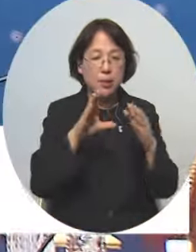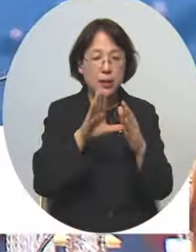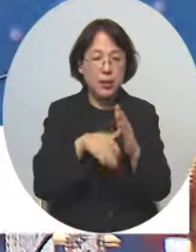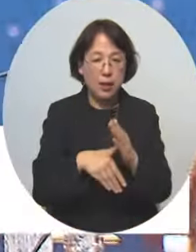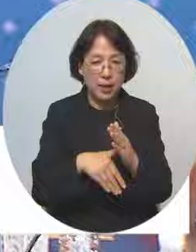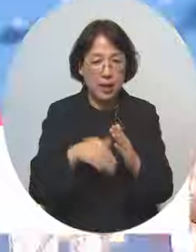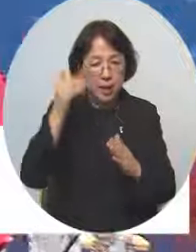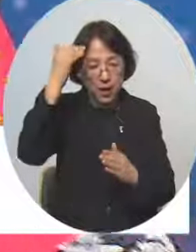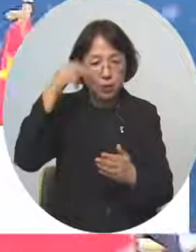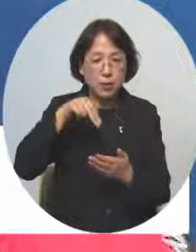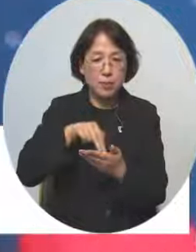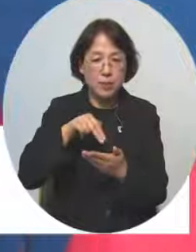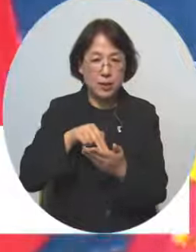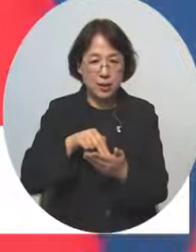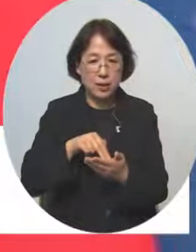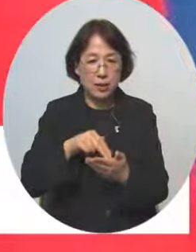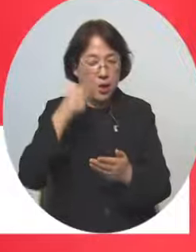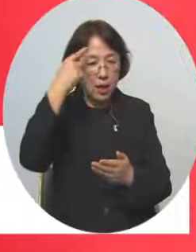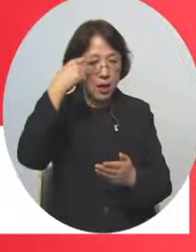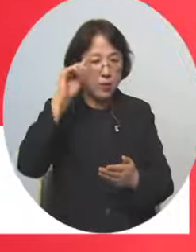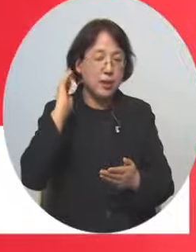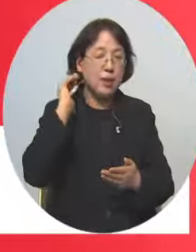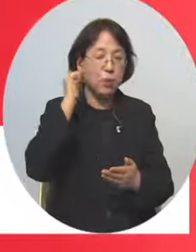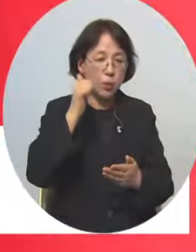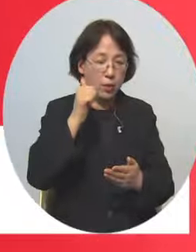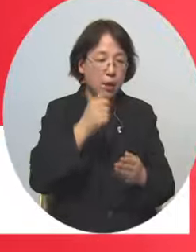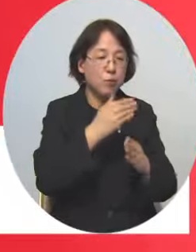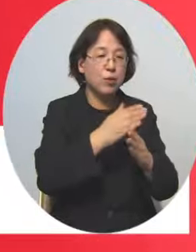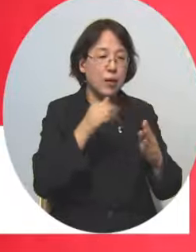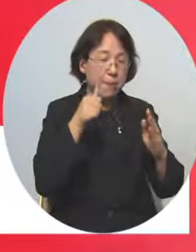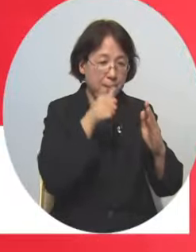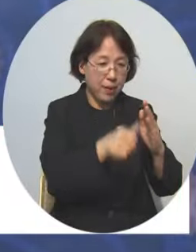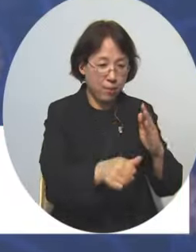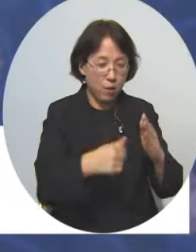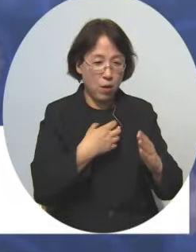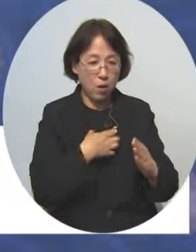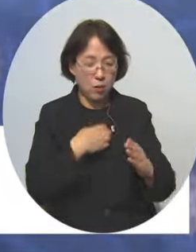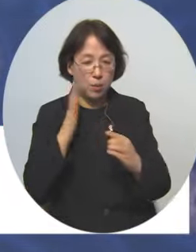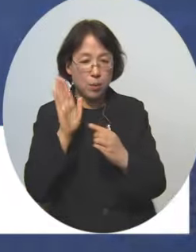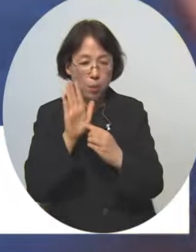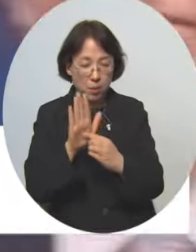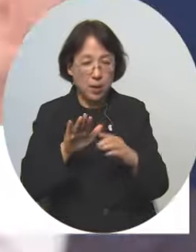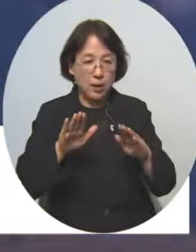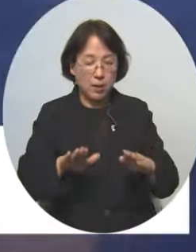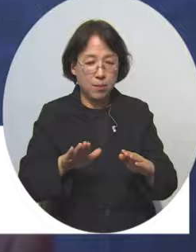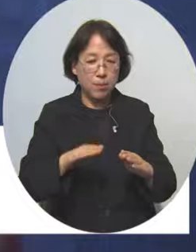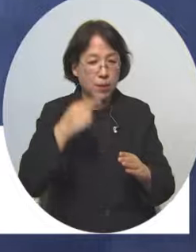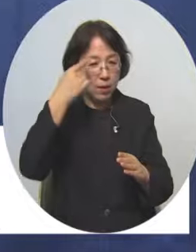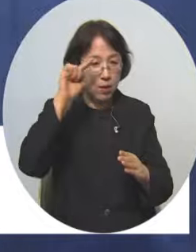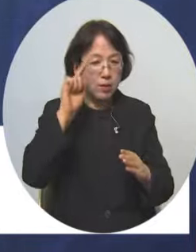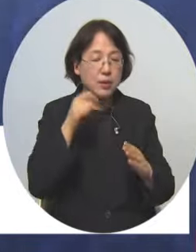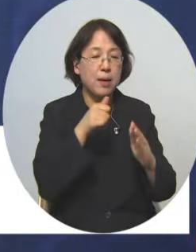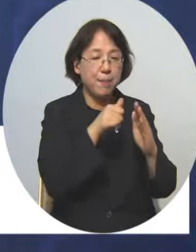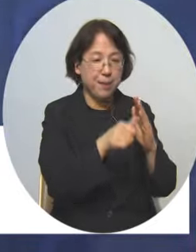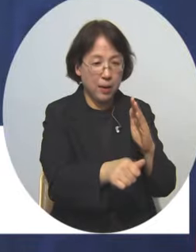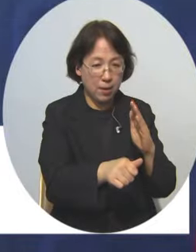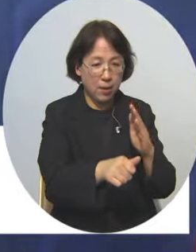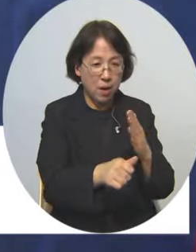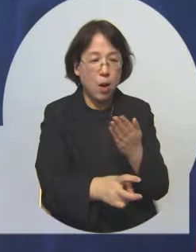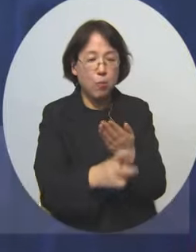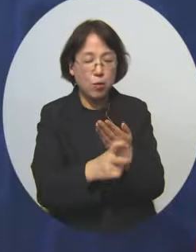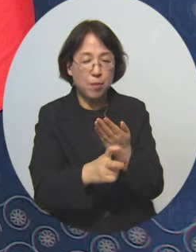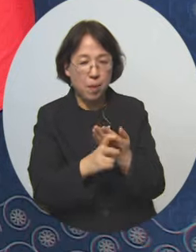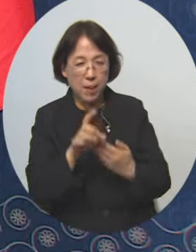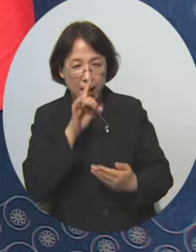푸틴 대통령의 방북에 깊은 우려를 표하면서 이번 방북이 불법적 군사협력의 강화로 이어져서는 안 될 거라는